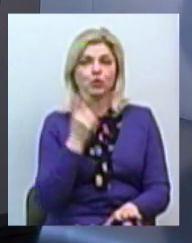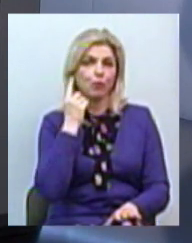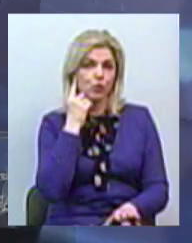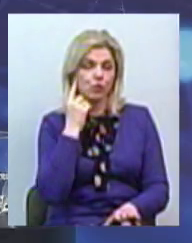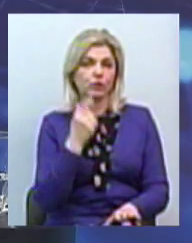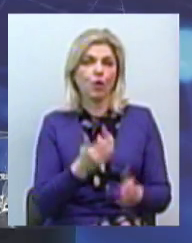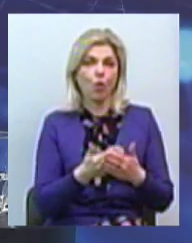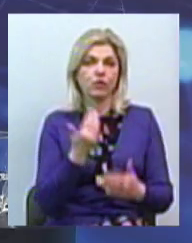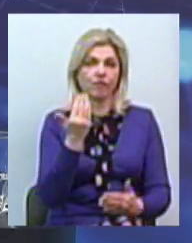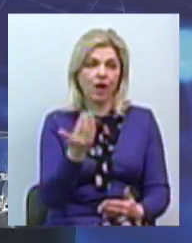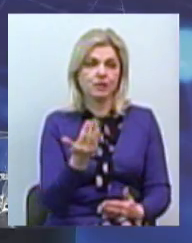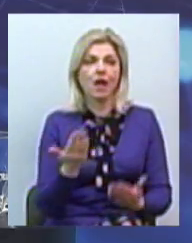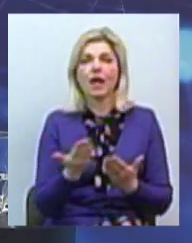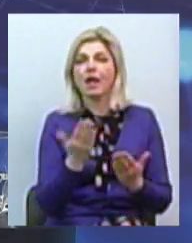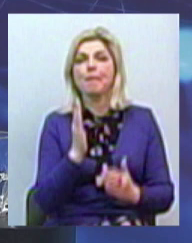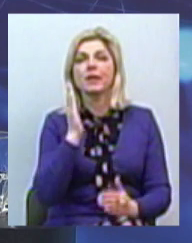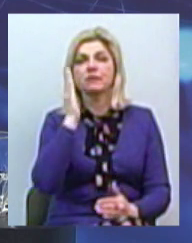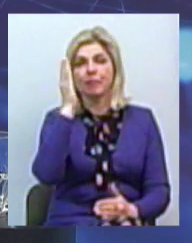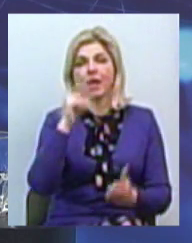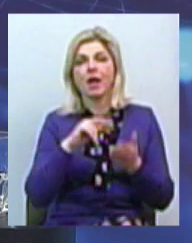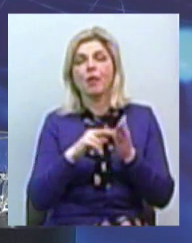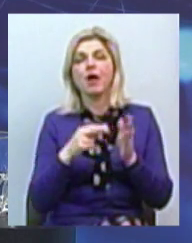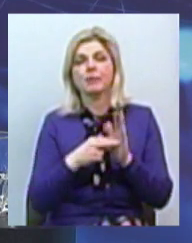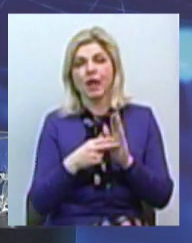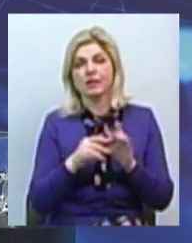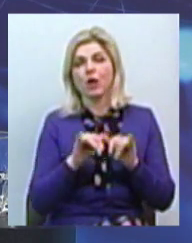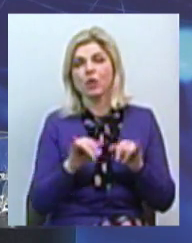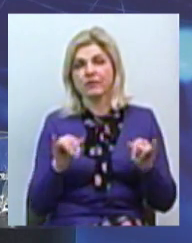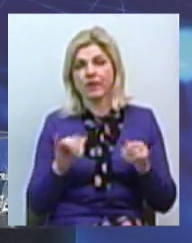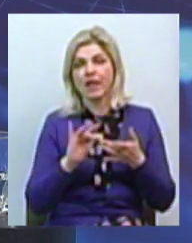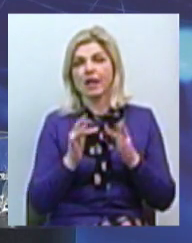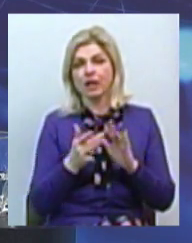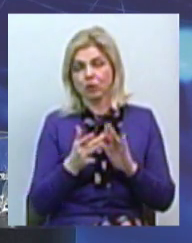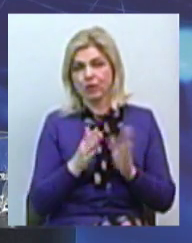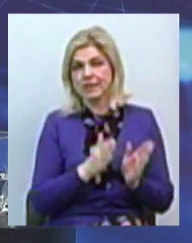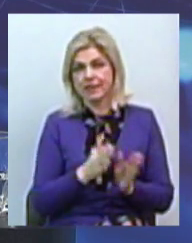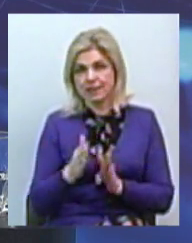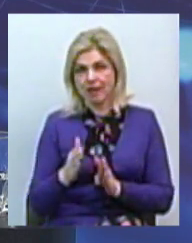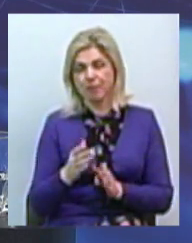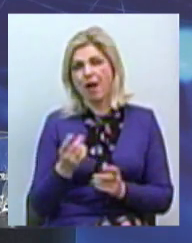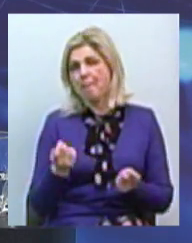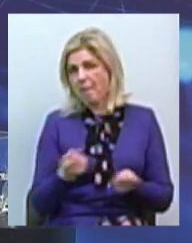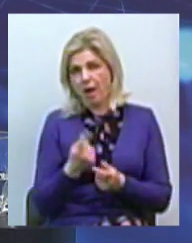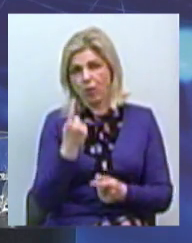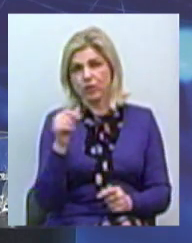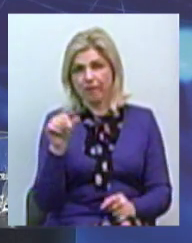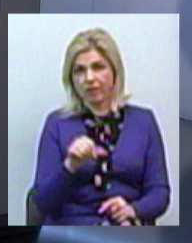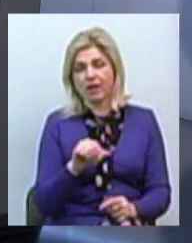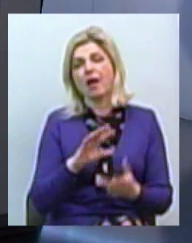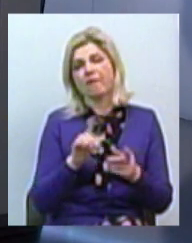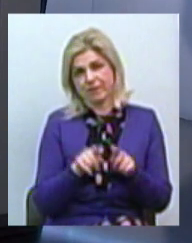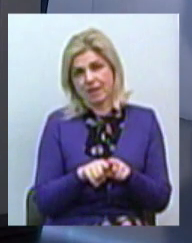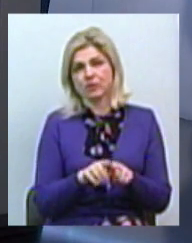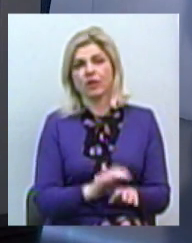ваших вуст, які перспективи розвитку електронних систем міста. Я розумію, що одна хвилина – це дуже мало. І все ж